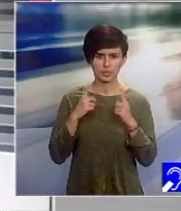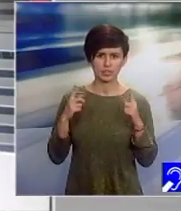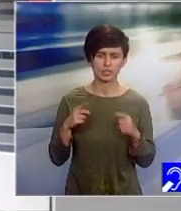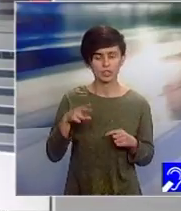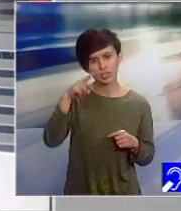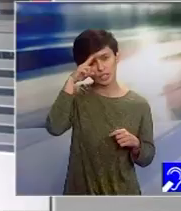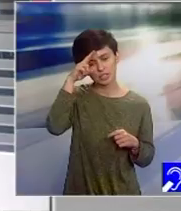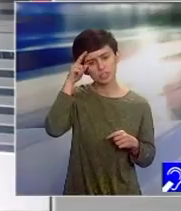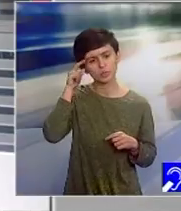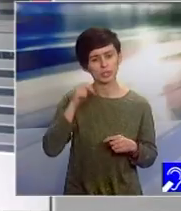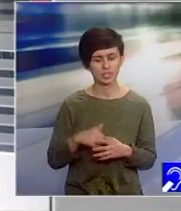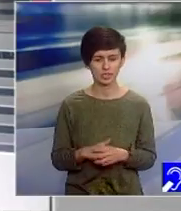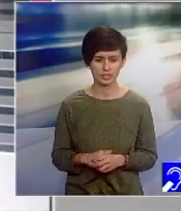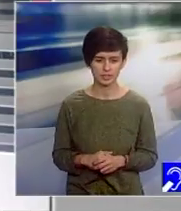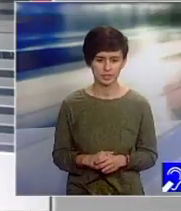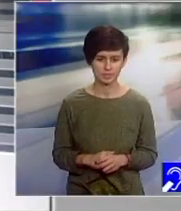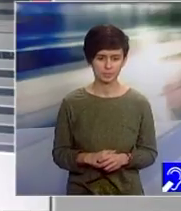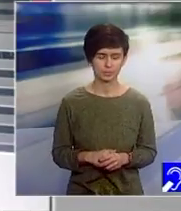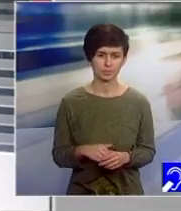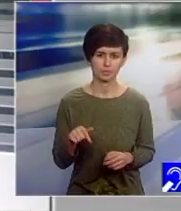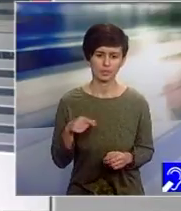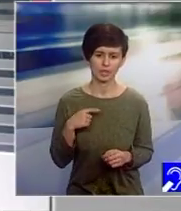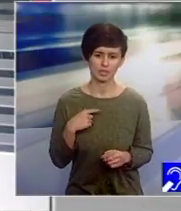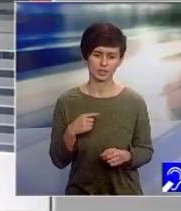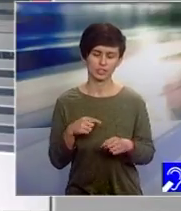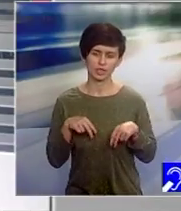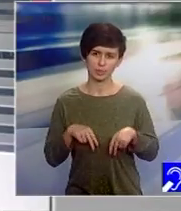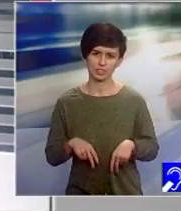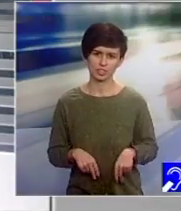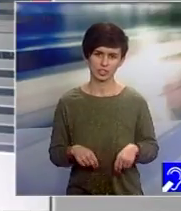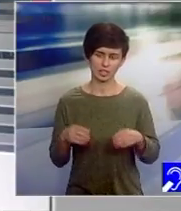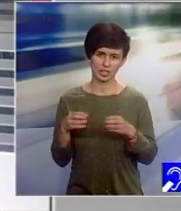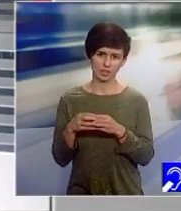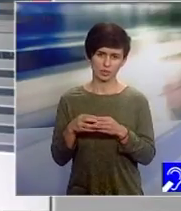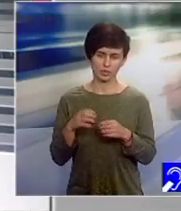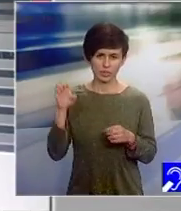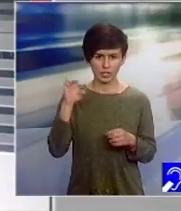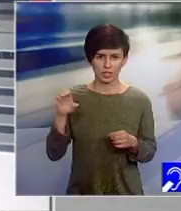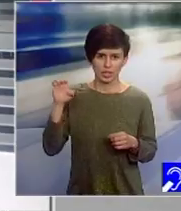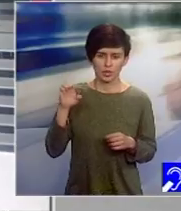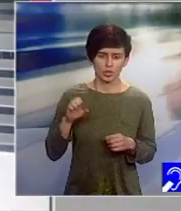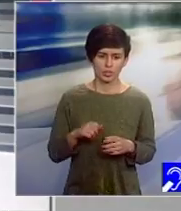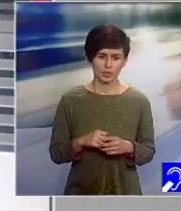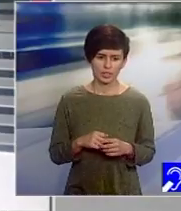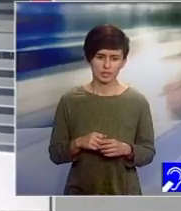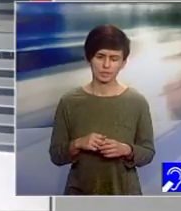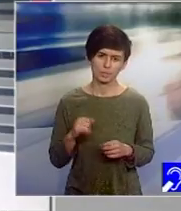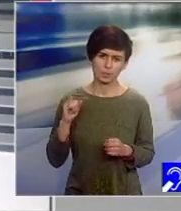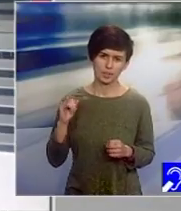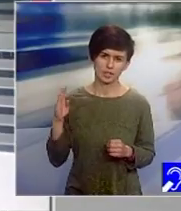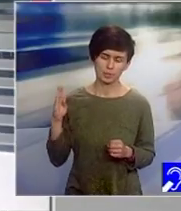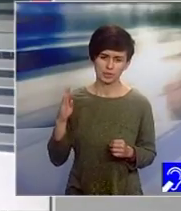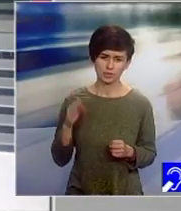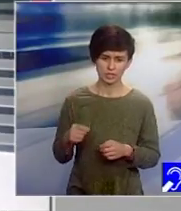este specializat în lead și este președintele Forumului European de Lead. Apoi Ioana Bentoiu de la